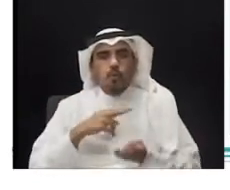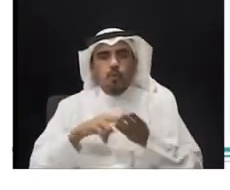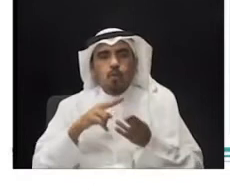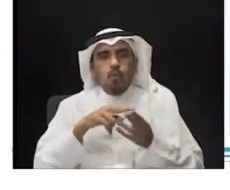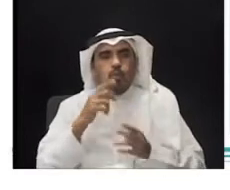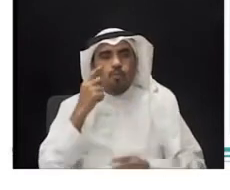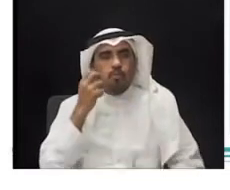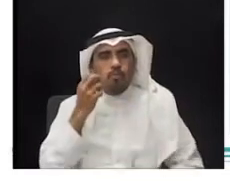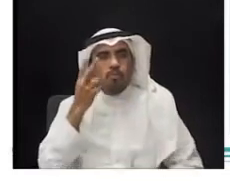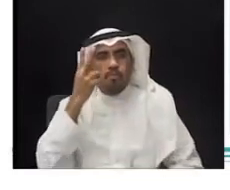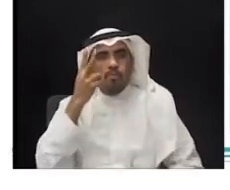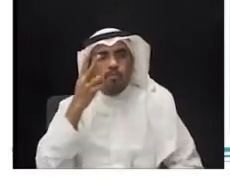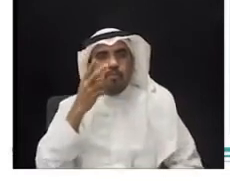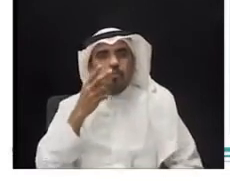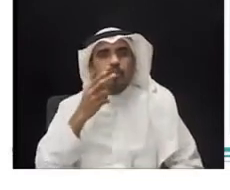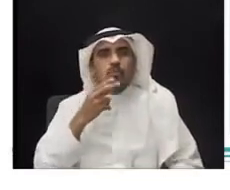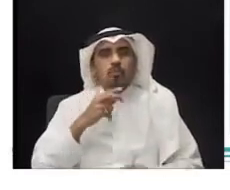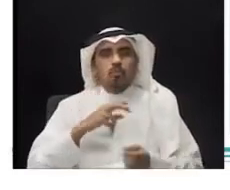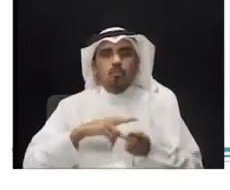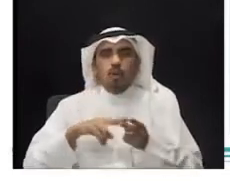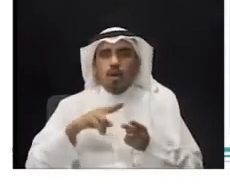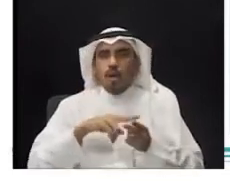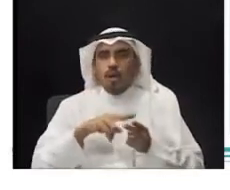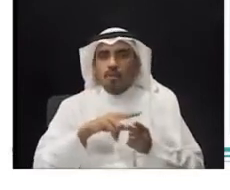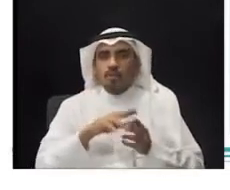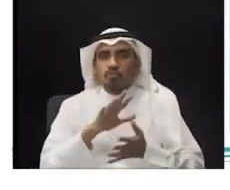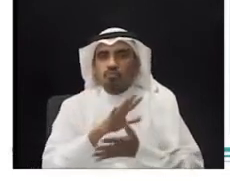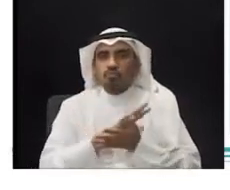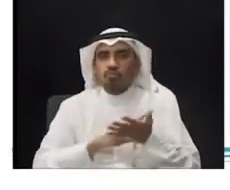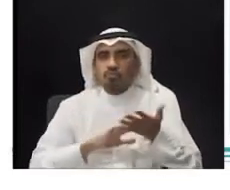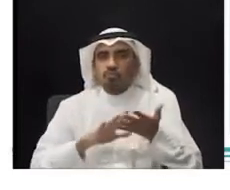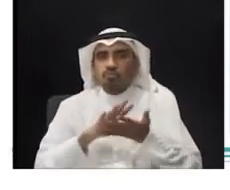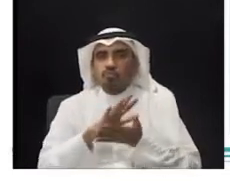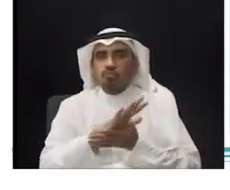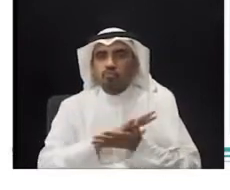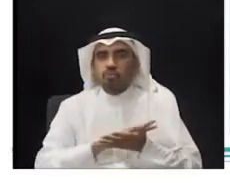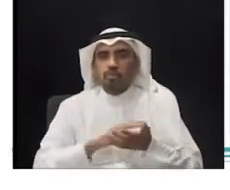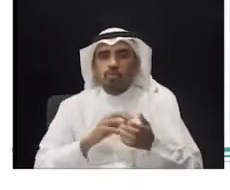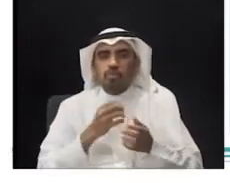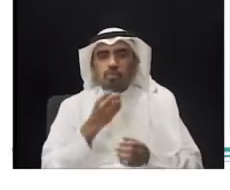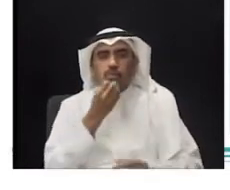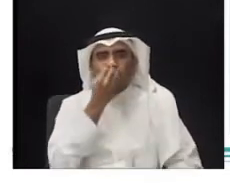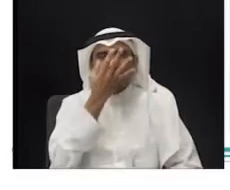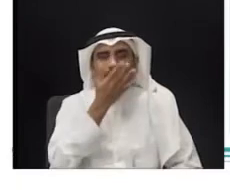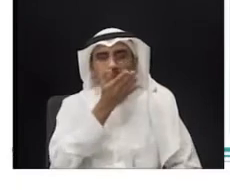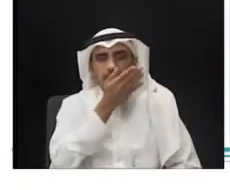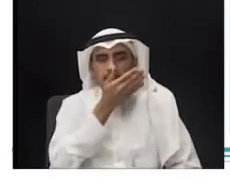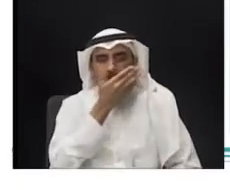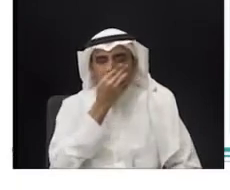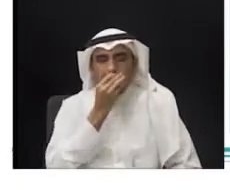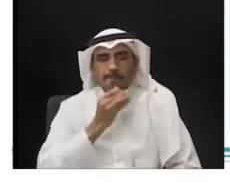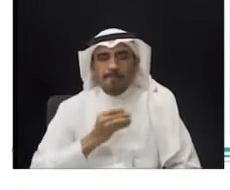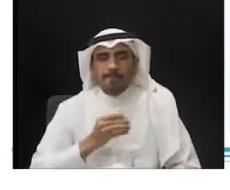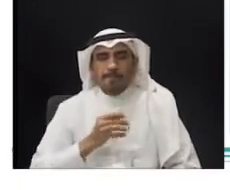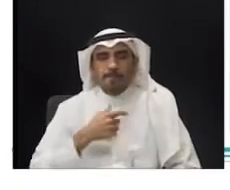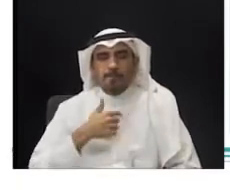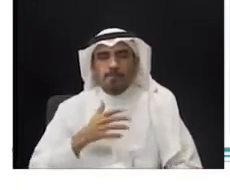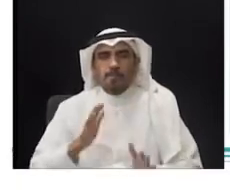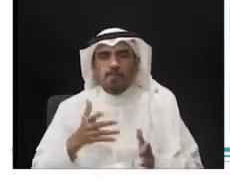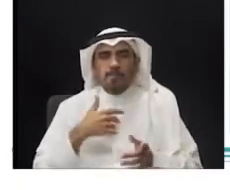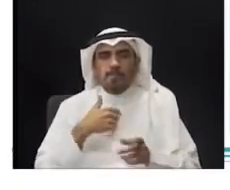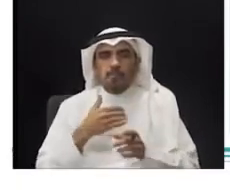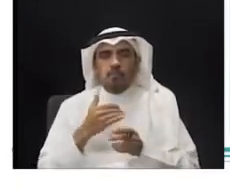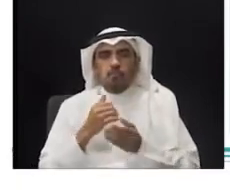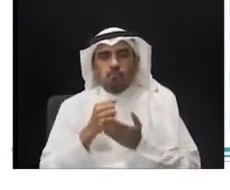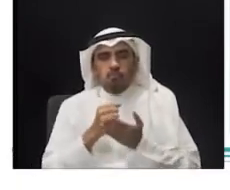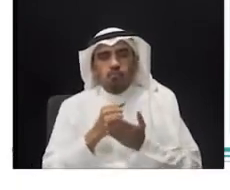طيب، ما الحلول المقترحة لمعالجة مشكلة تلوث المياه؟ ما الأشياء التي